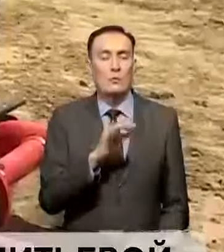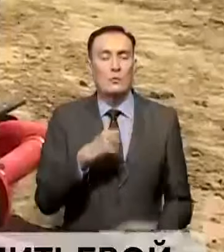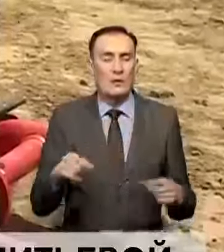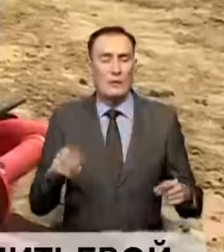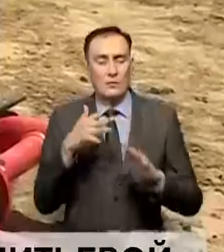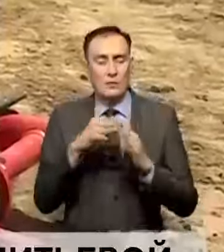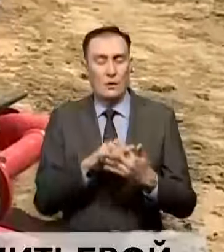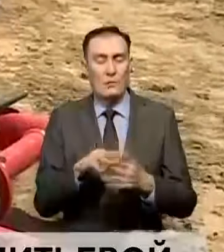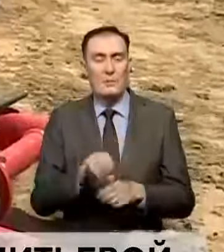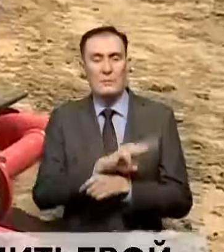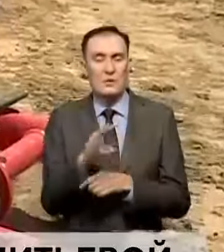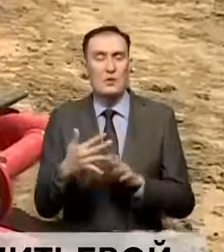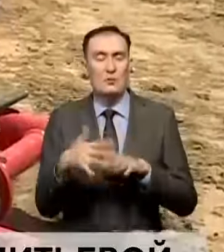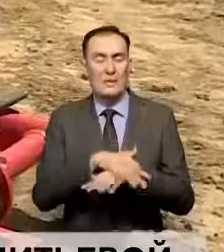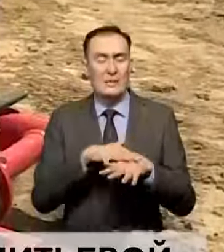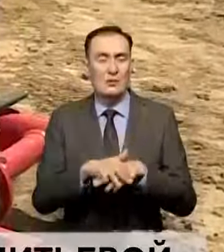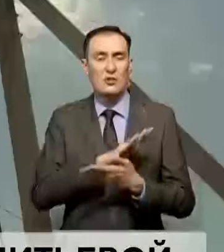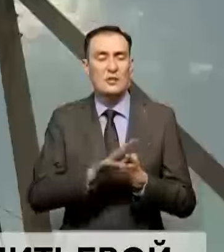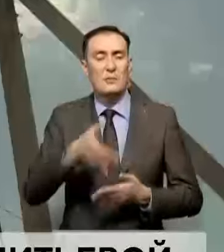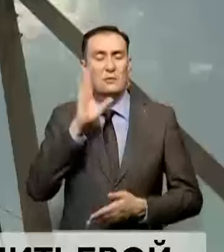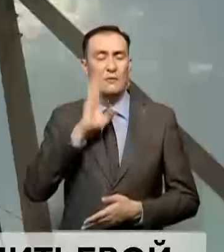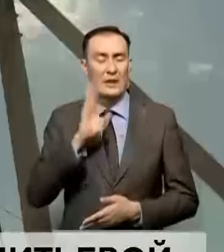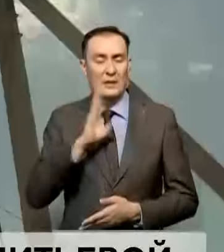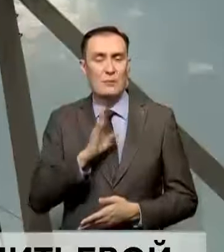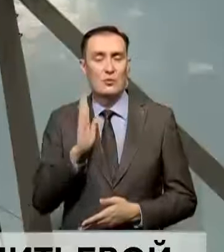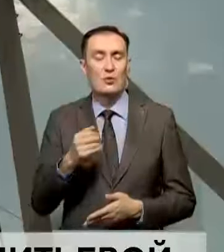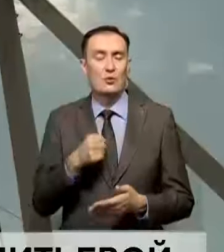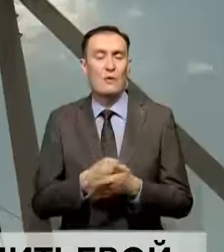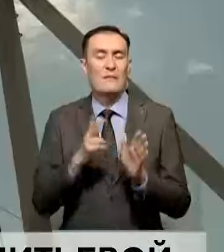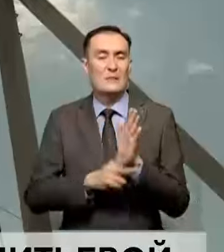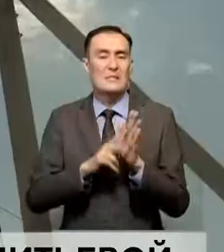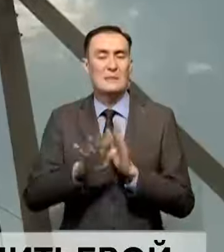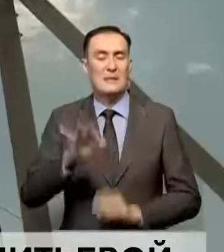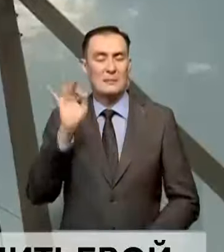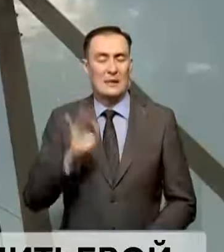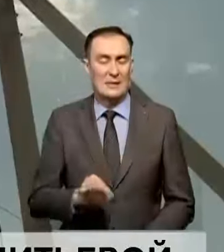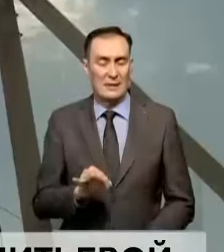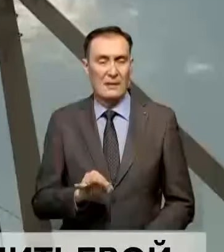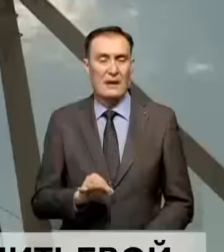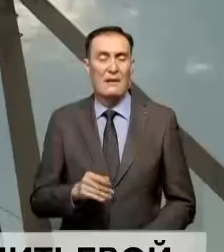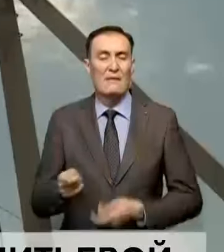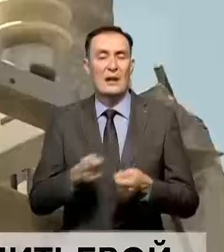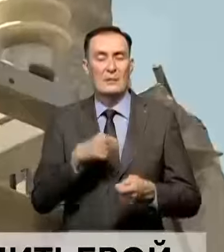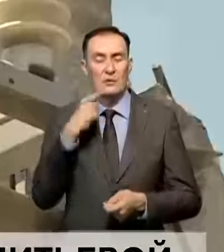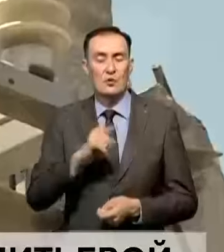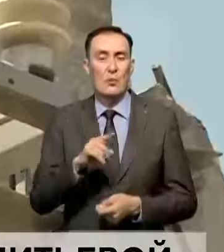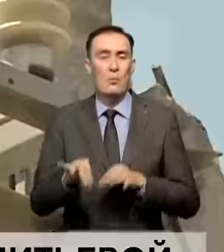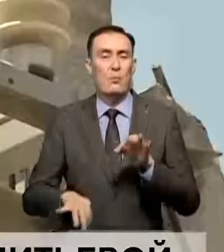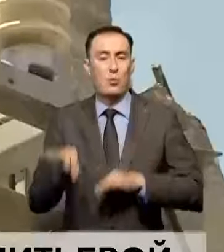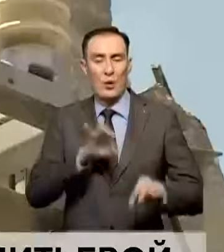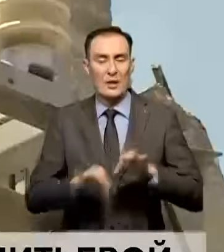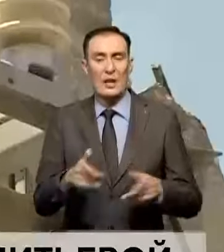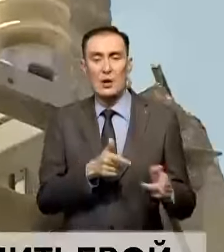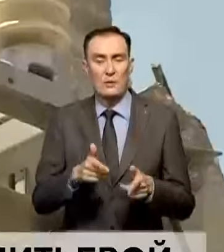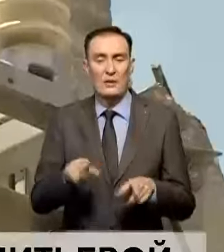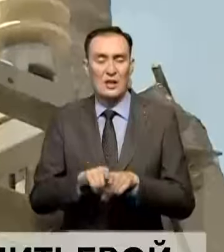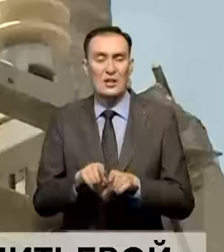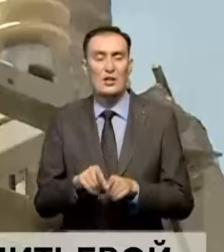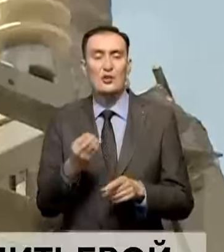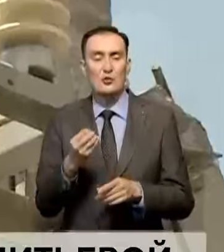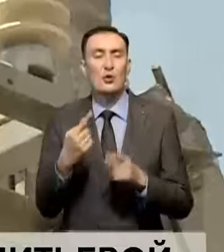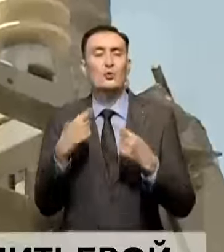по обеспечению населения чистой питьевой водой в регионе достигнет 85%. В Акимате говорят, что проекты сейчас готовят и на